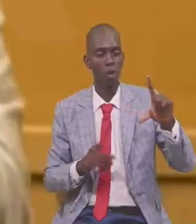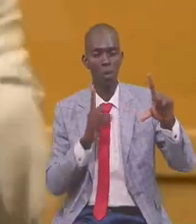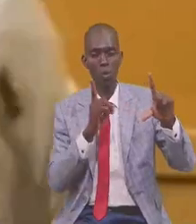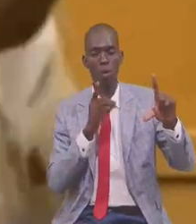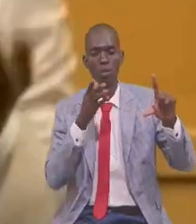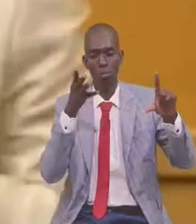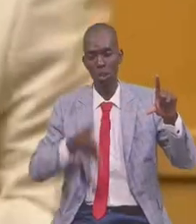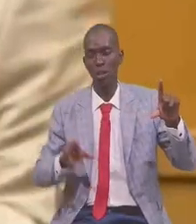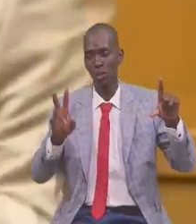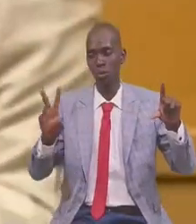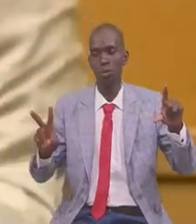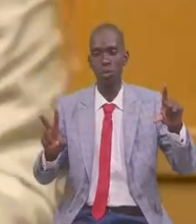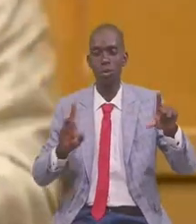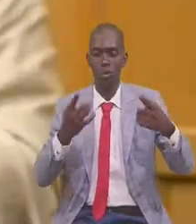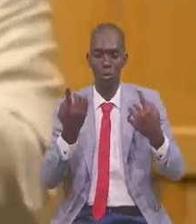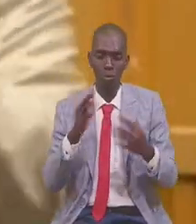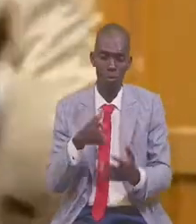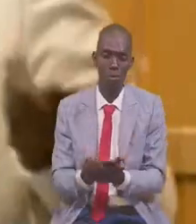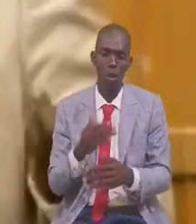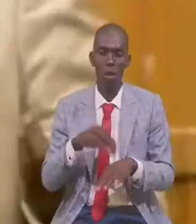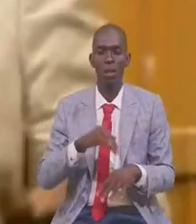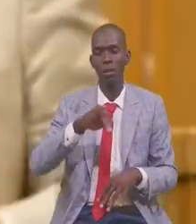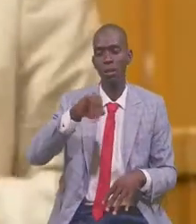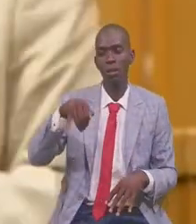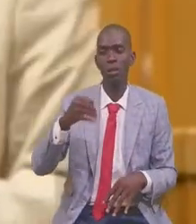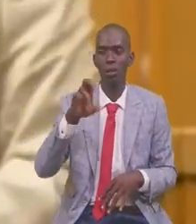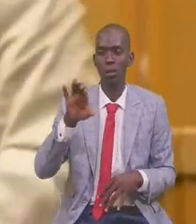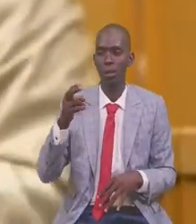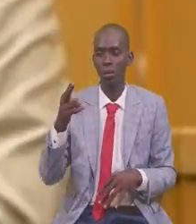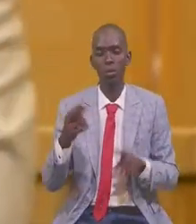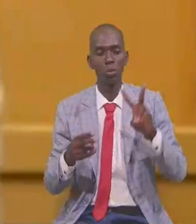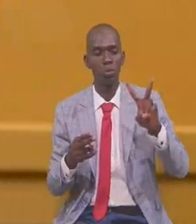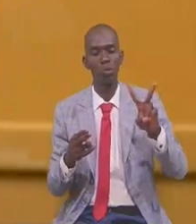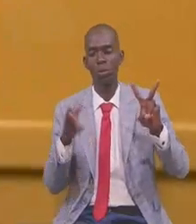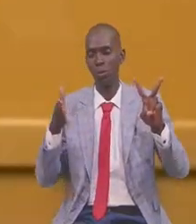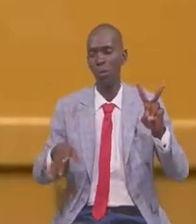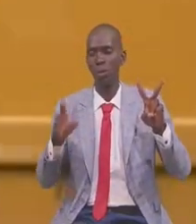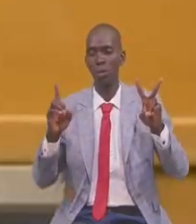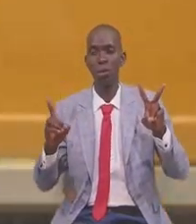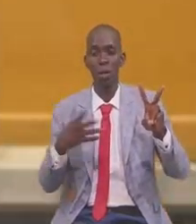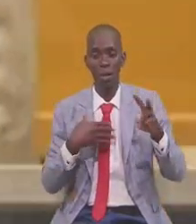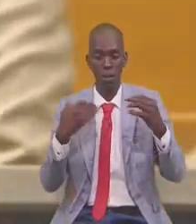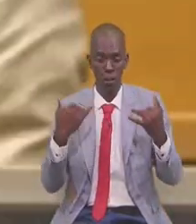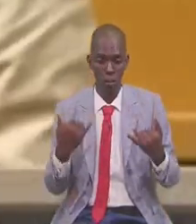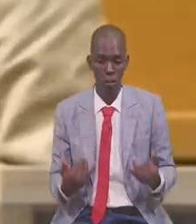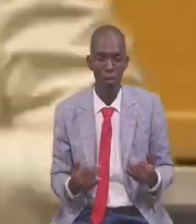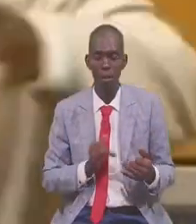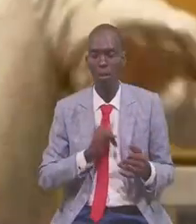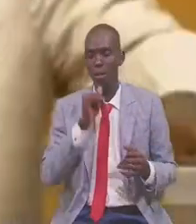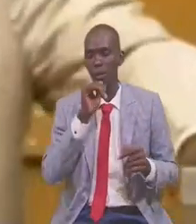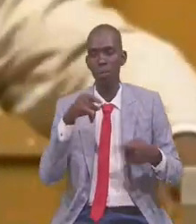Ensuite, vous allez venir à Jéricho 2/3. Maintenant, je vais au Jourdain.